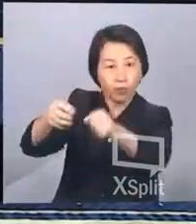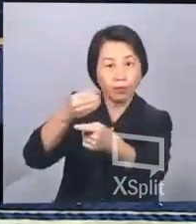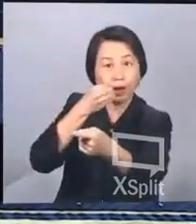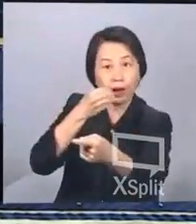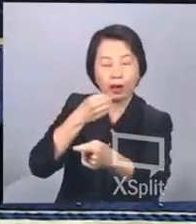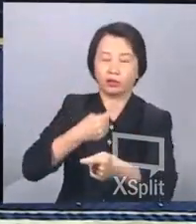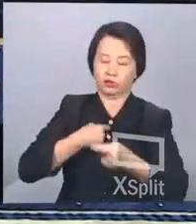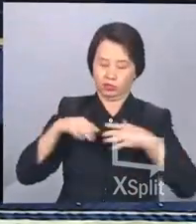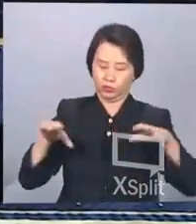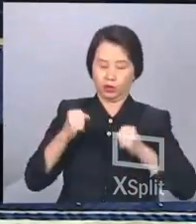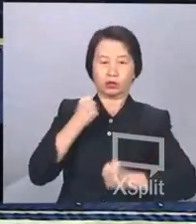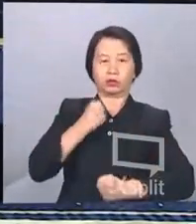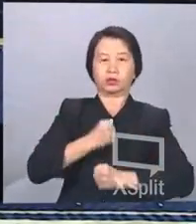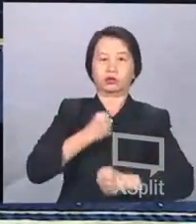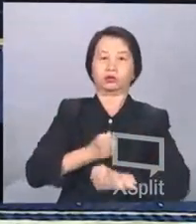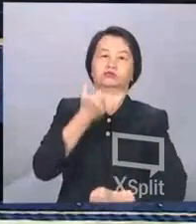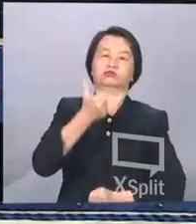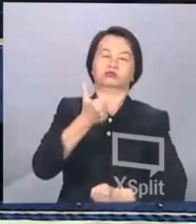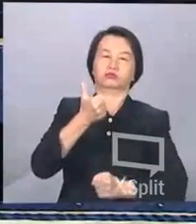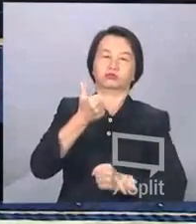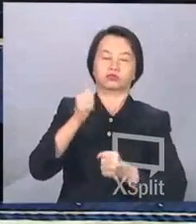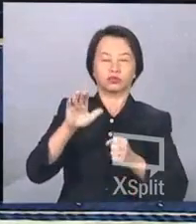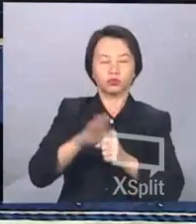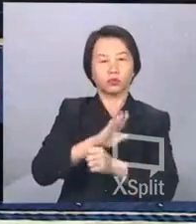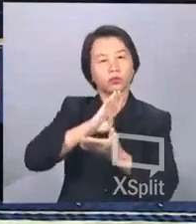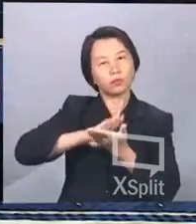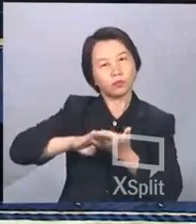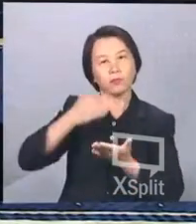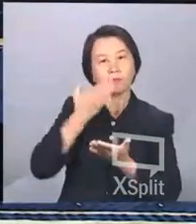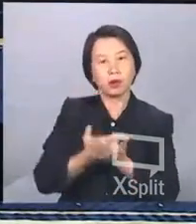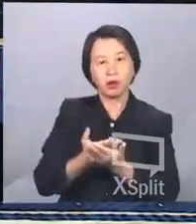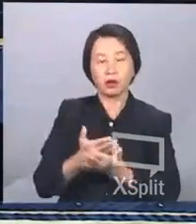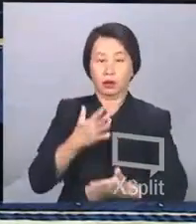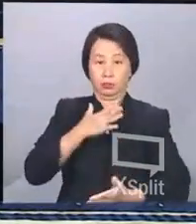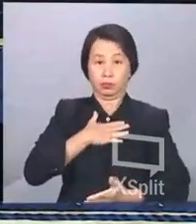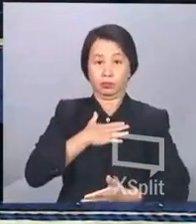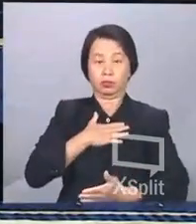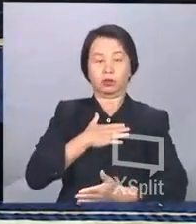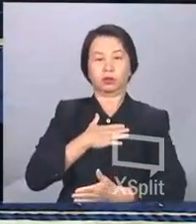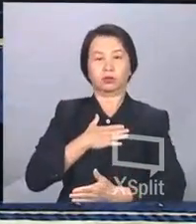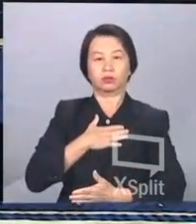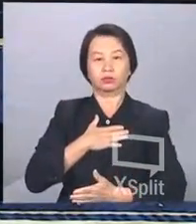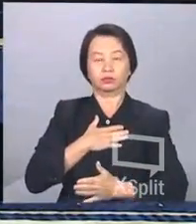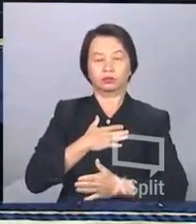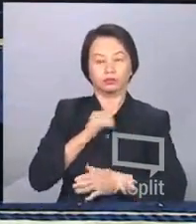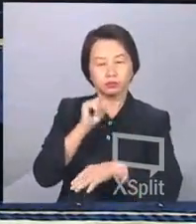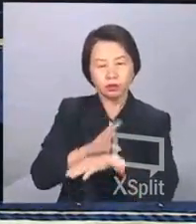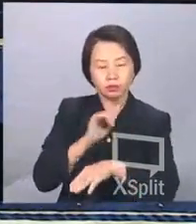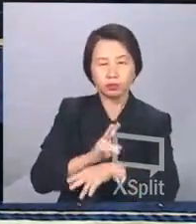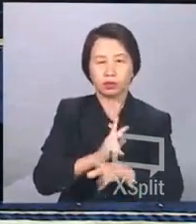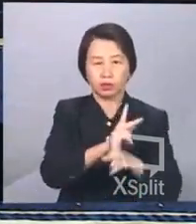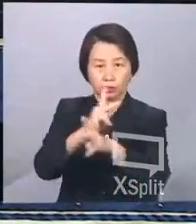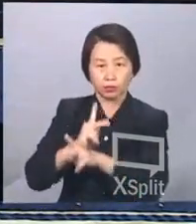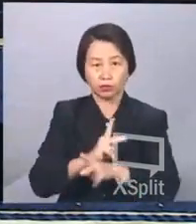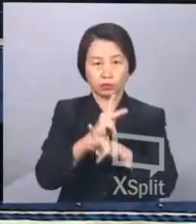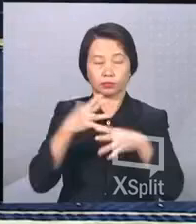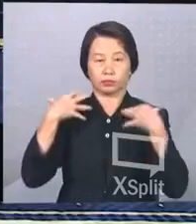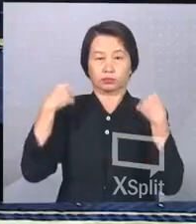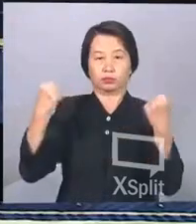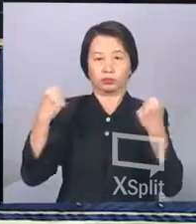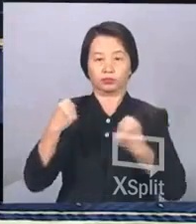anda melakukan suatu pekerjaan yang cukup Mulia pesan saya jagalah kesehatan